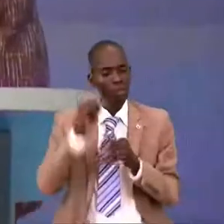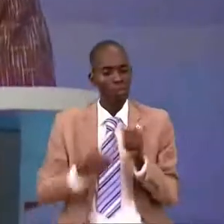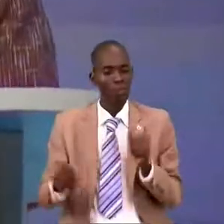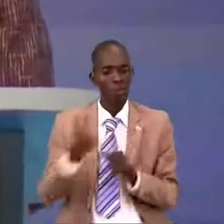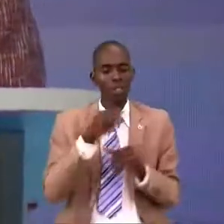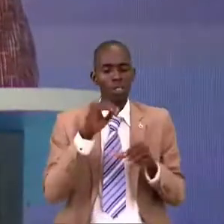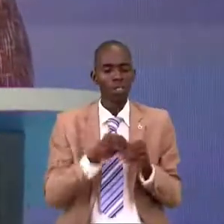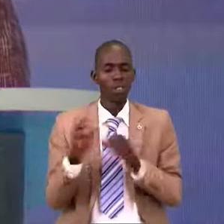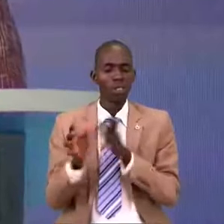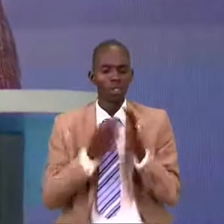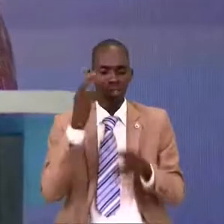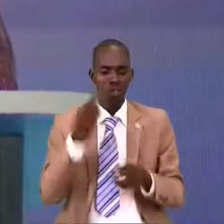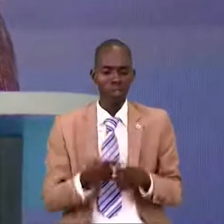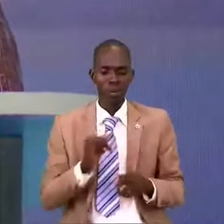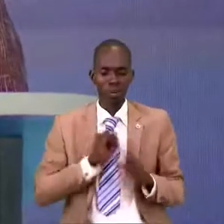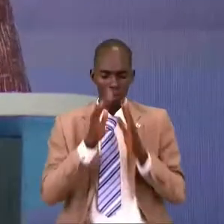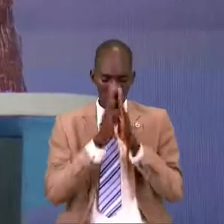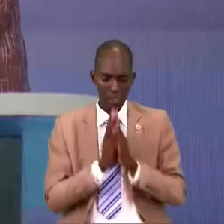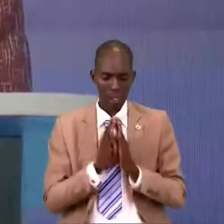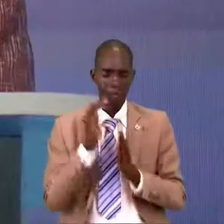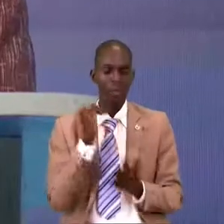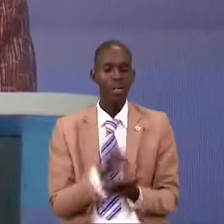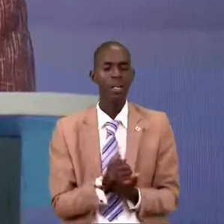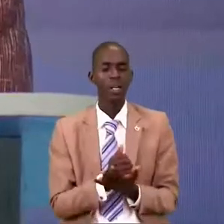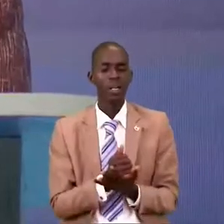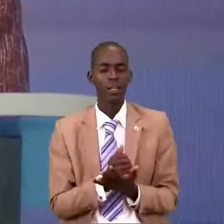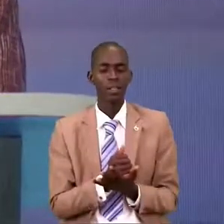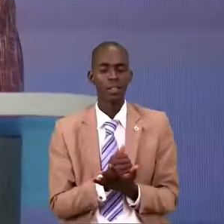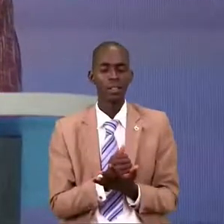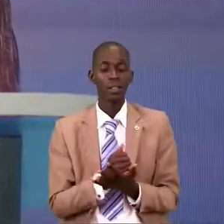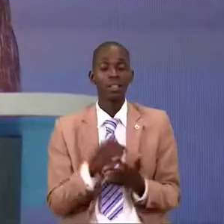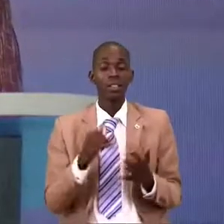C'est fait. Je dis c'est fait.